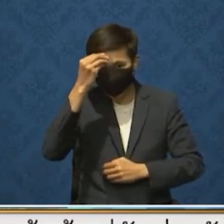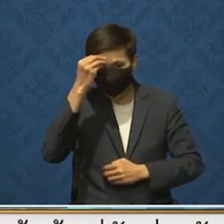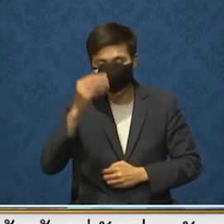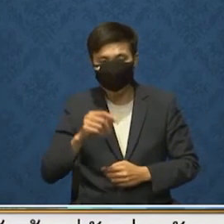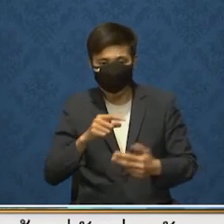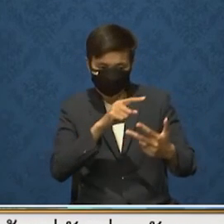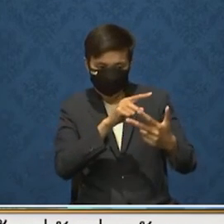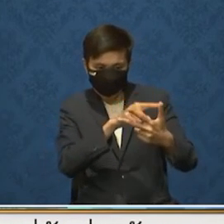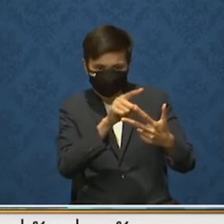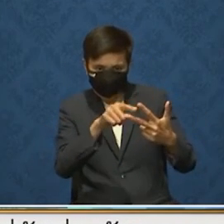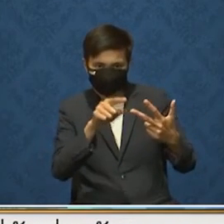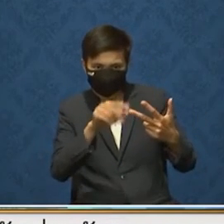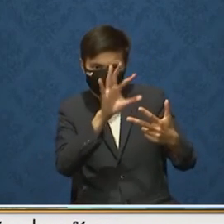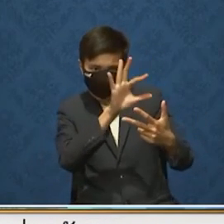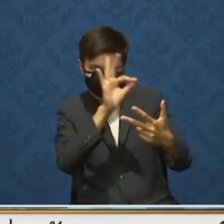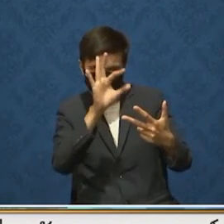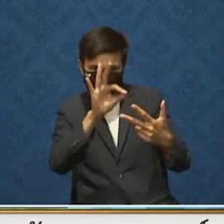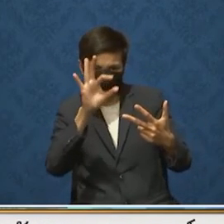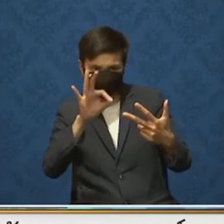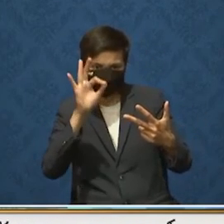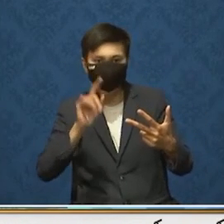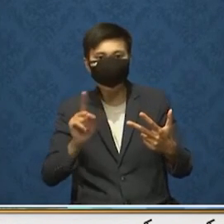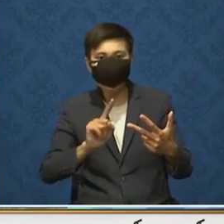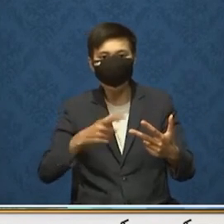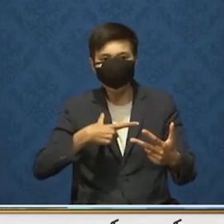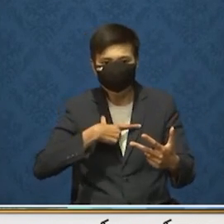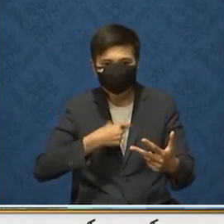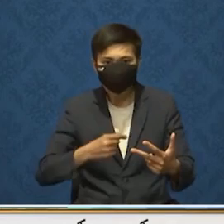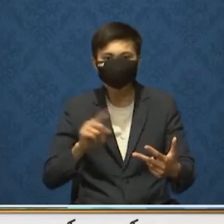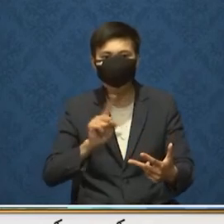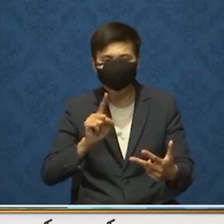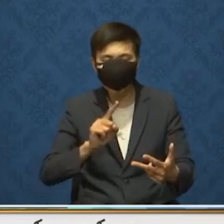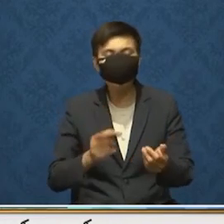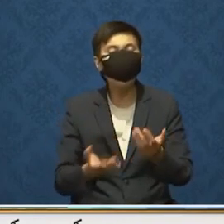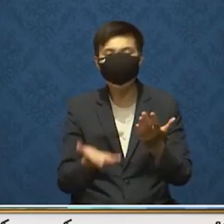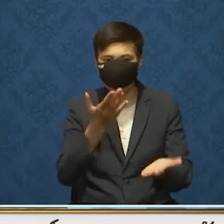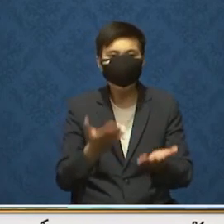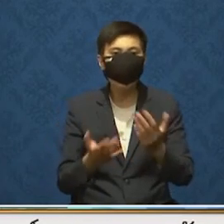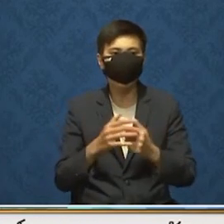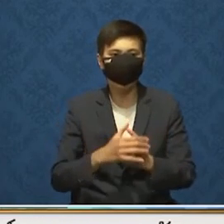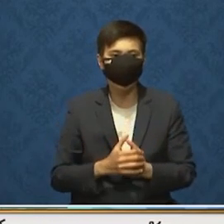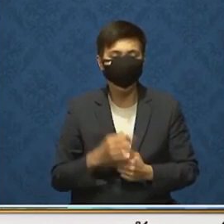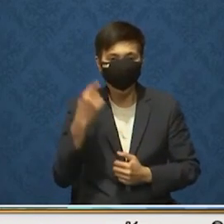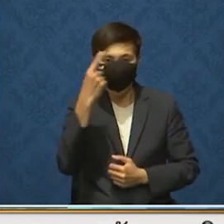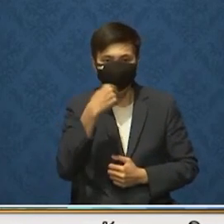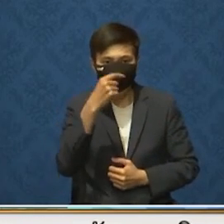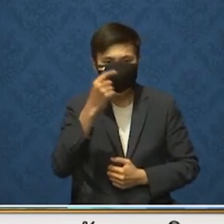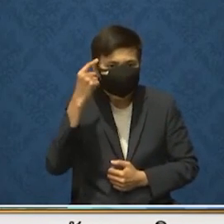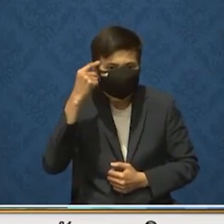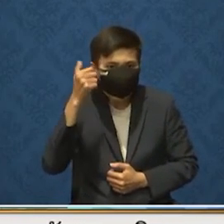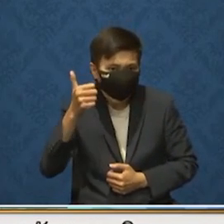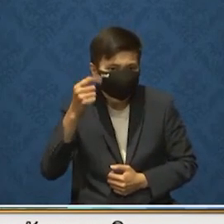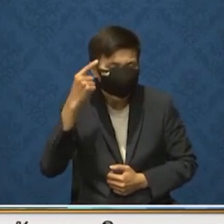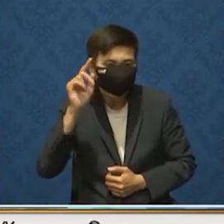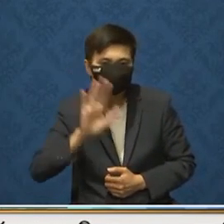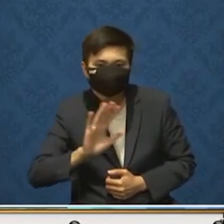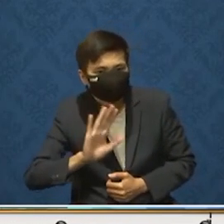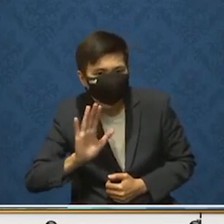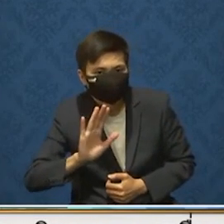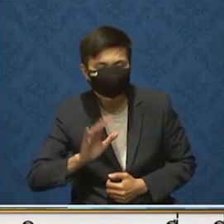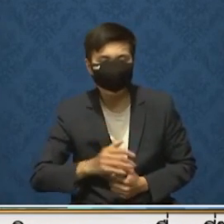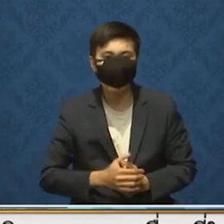บ ติดใจชอบใจเอาไหนก็เอานะครับใครคิเป็ิดไม่เป็ กระดูกวาตอนนี้นะ